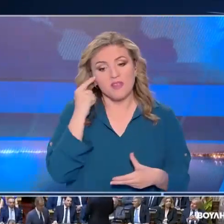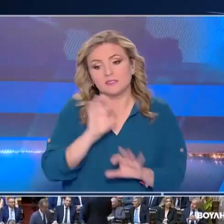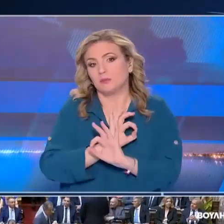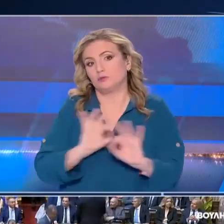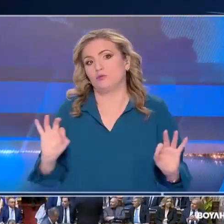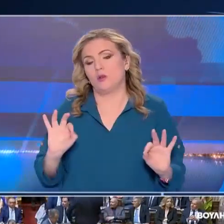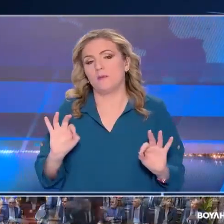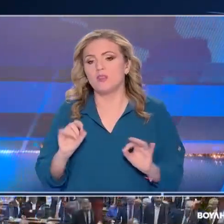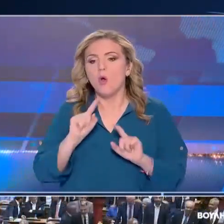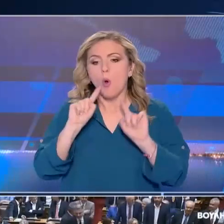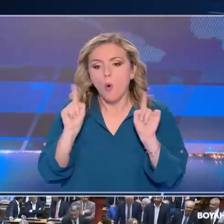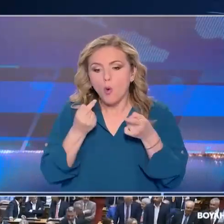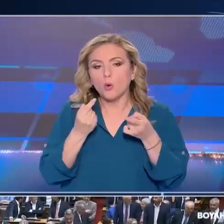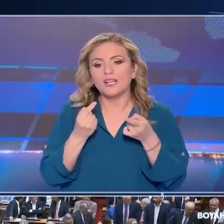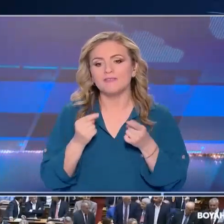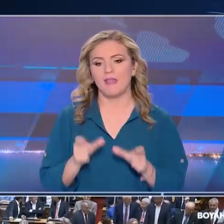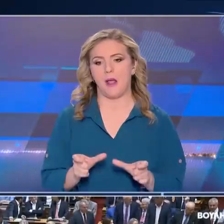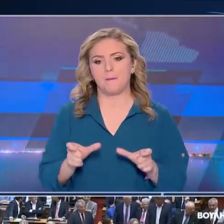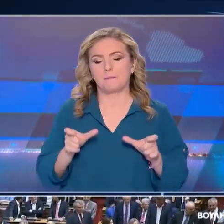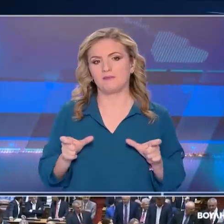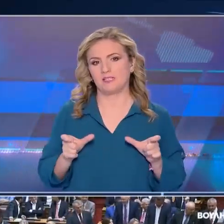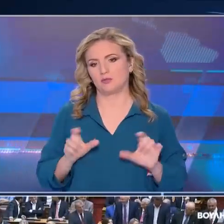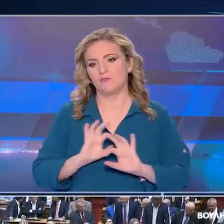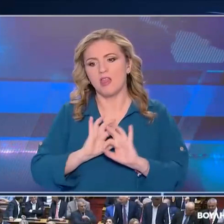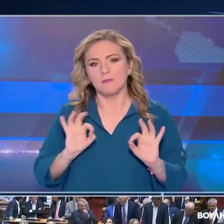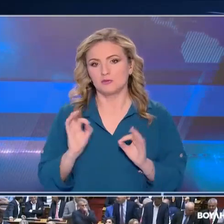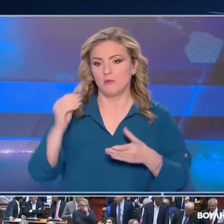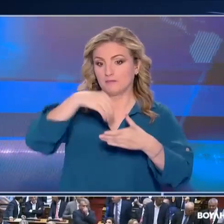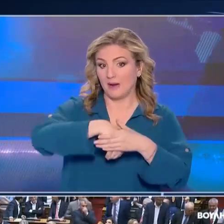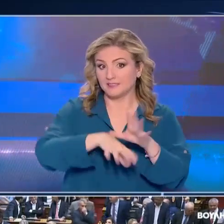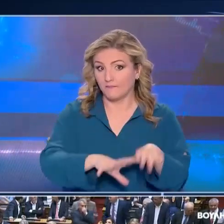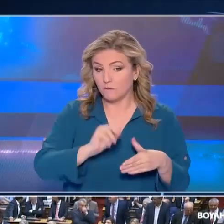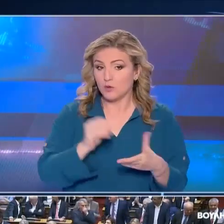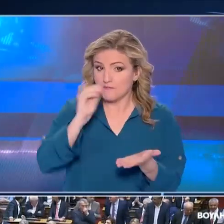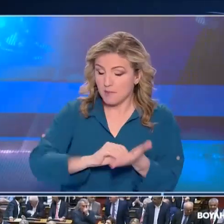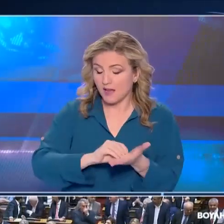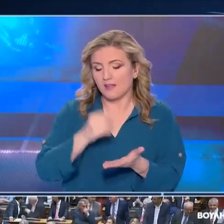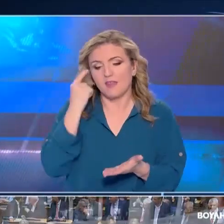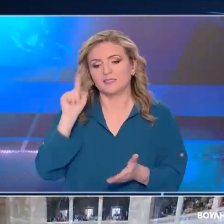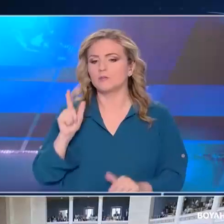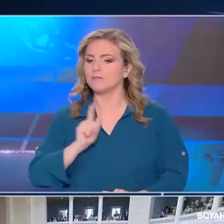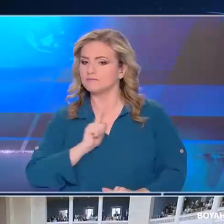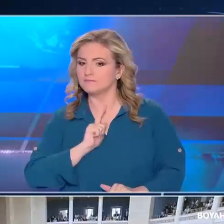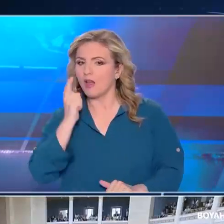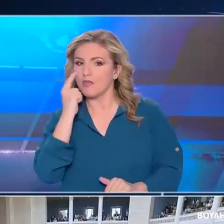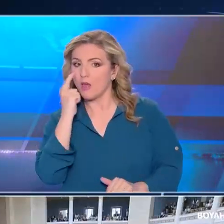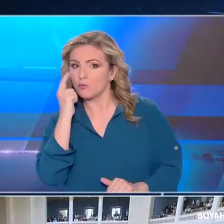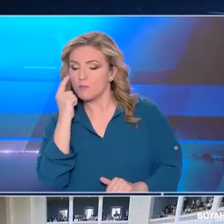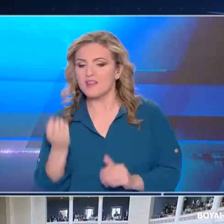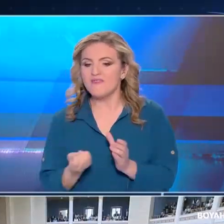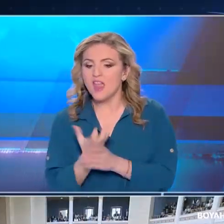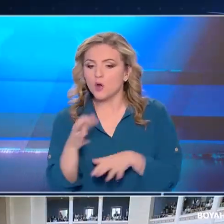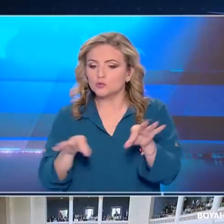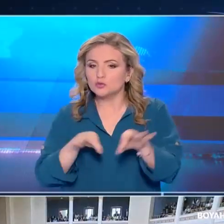Επομένως, όλοι διατηρούν μια επιφύλαξη για την επόμενη μέρα και είναι πολύ λογικό. Μένει να το δούμε αυτό το χάρτη, το νέο χάρτη που